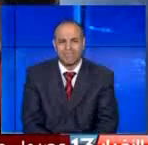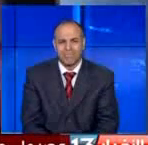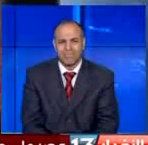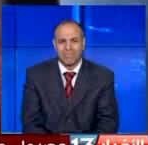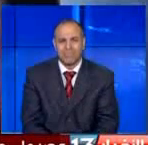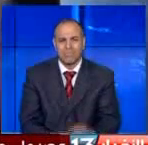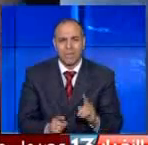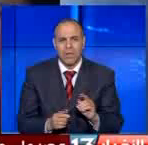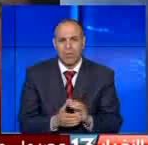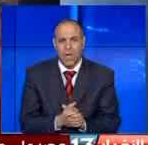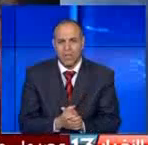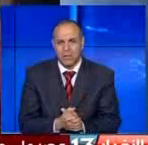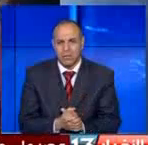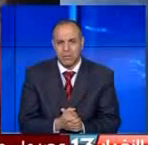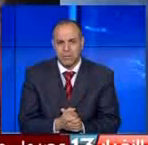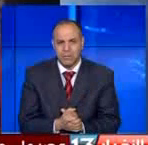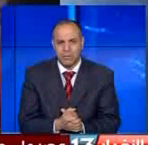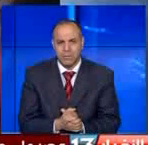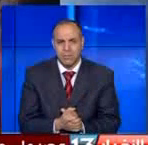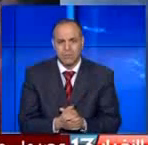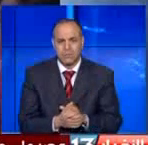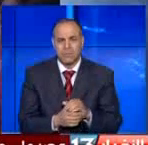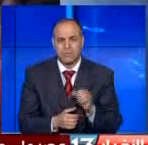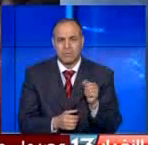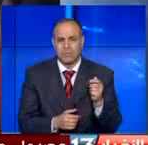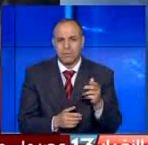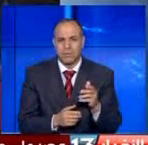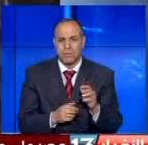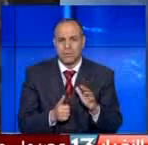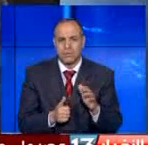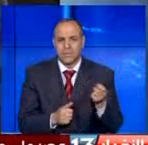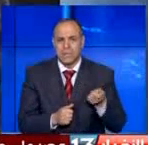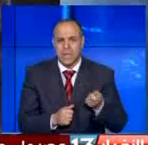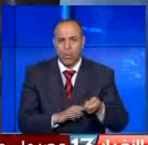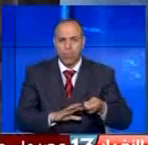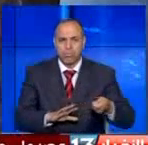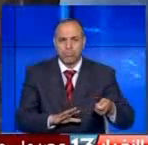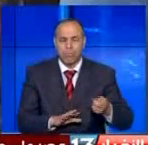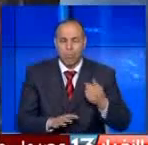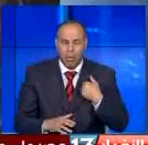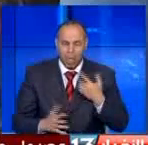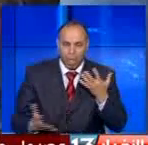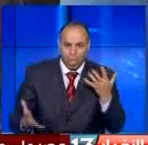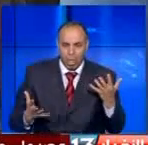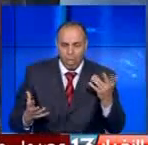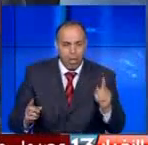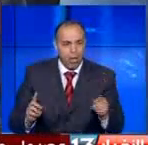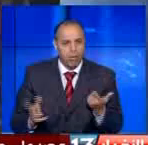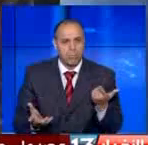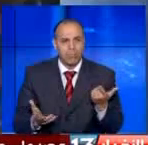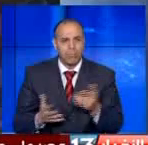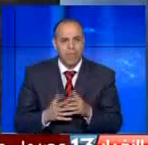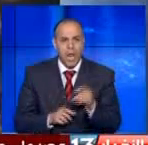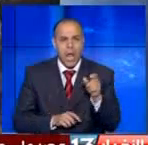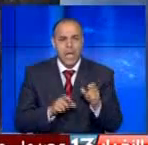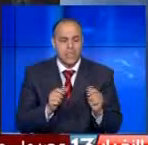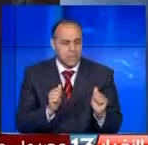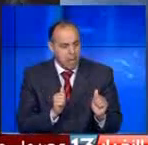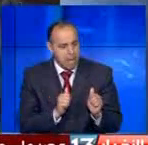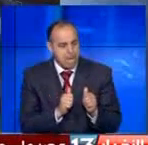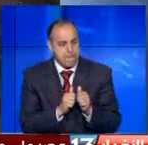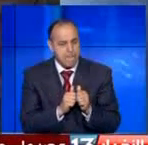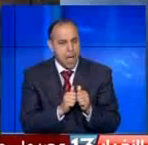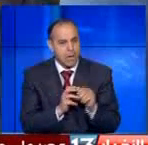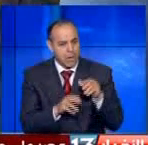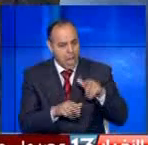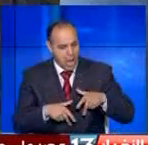عدى واحد أحسن ناسس 6 كيلو. لم نكن نتوقع أن ناس معانا في